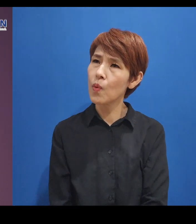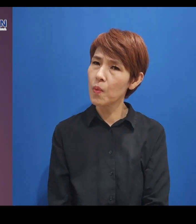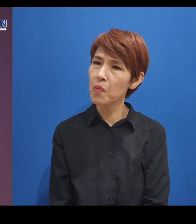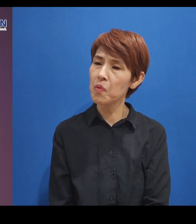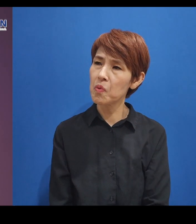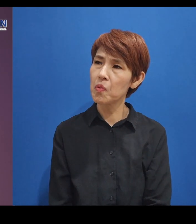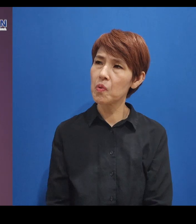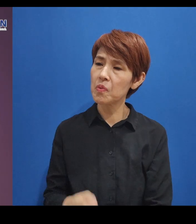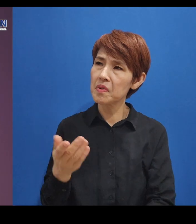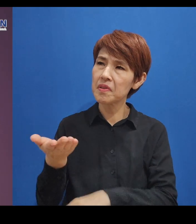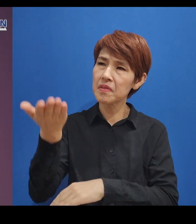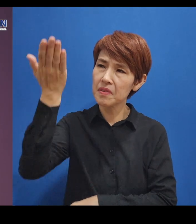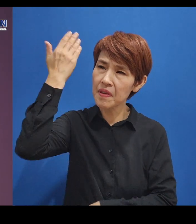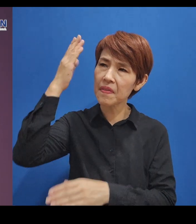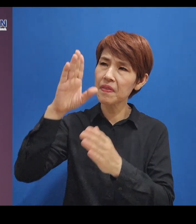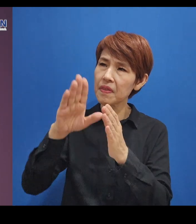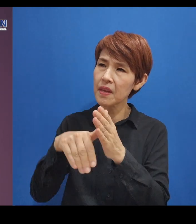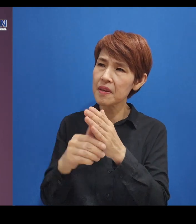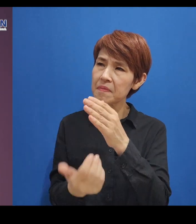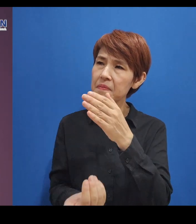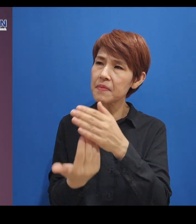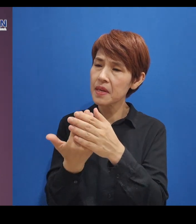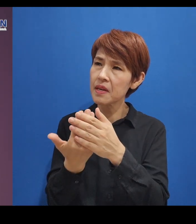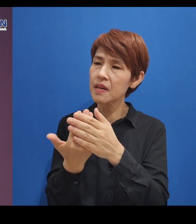우리 선배 때 이런 일이 있었지.